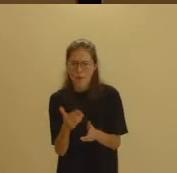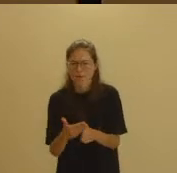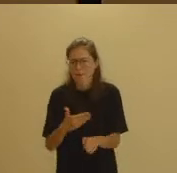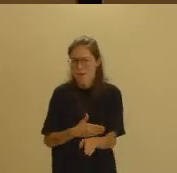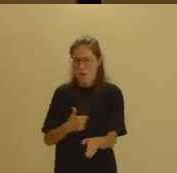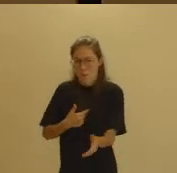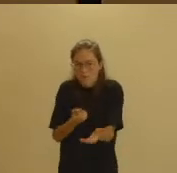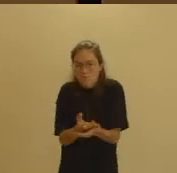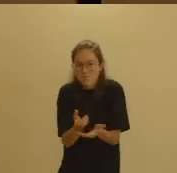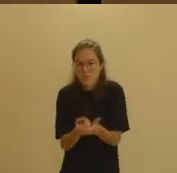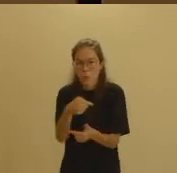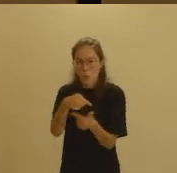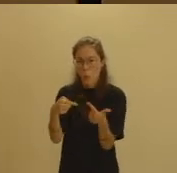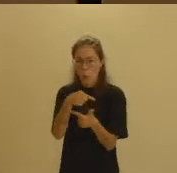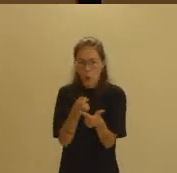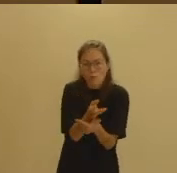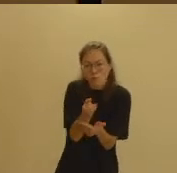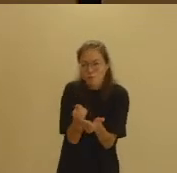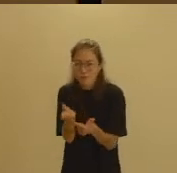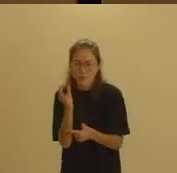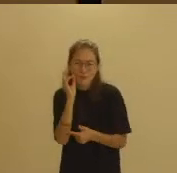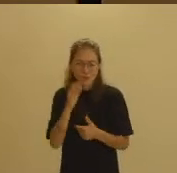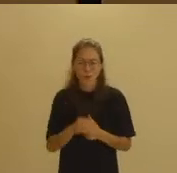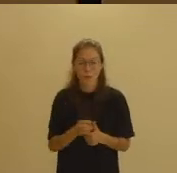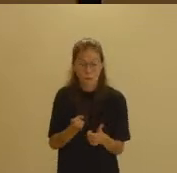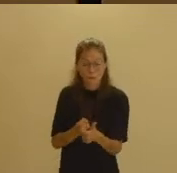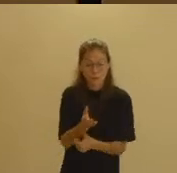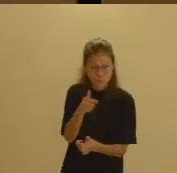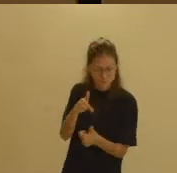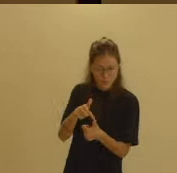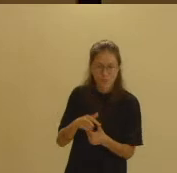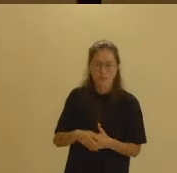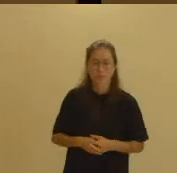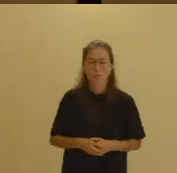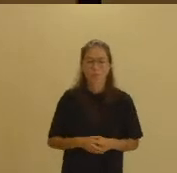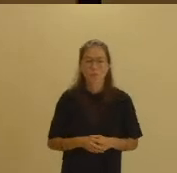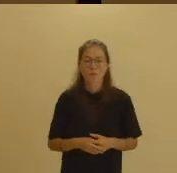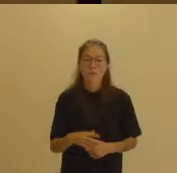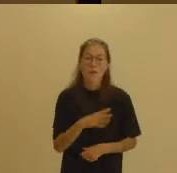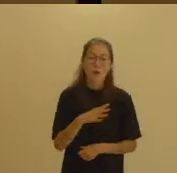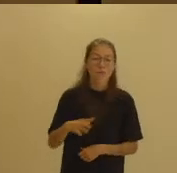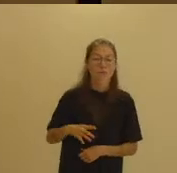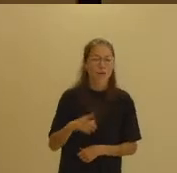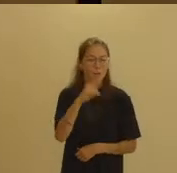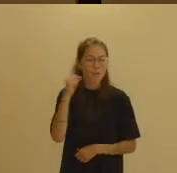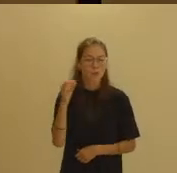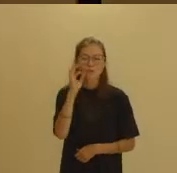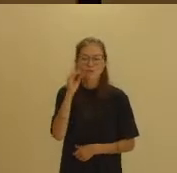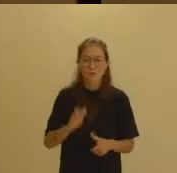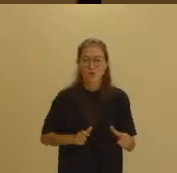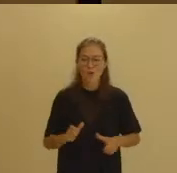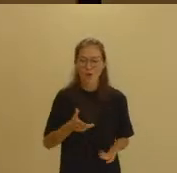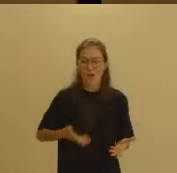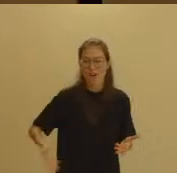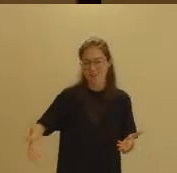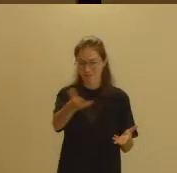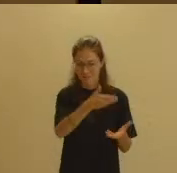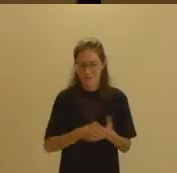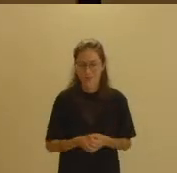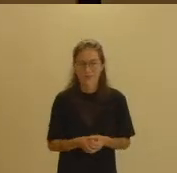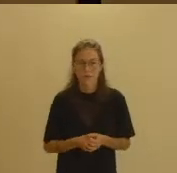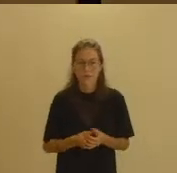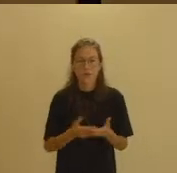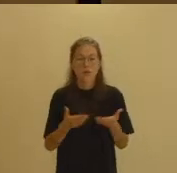points de communication. Elles sont les suivantes. Mesdames, Messieurs, chers collègues, dans le cadre de